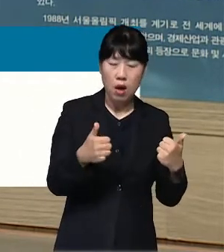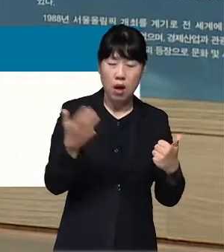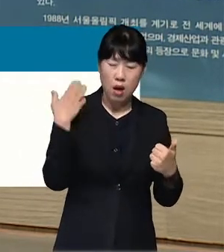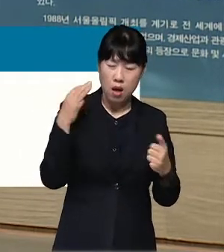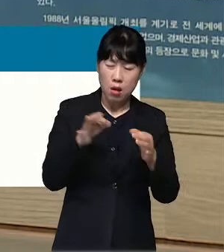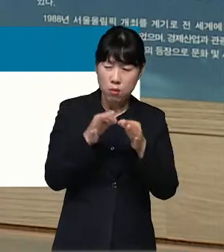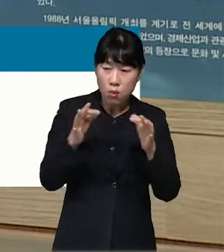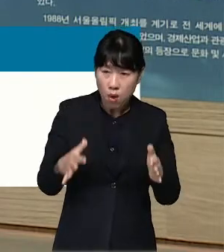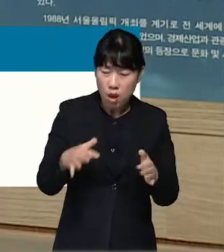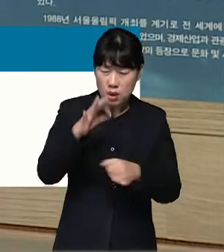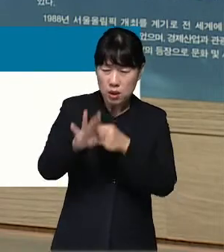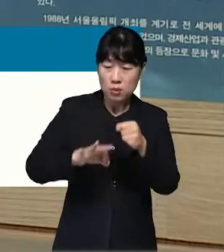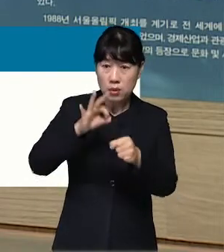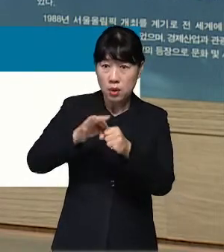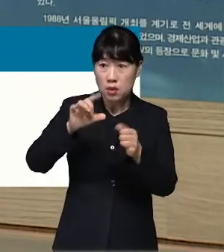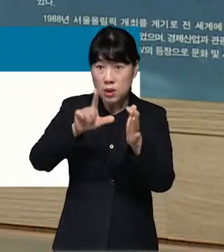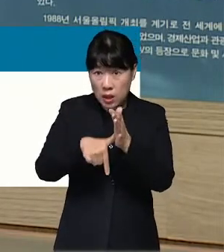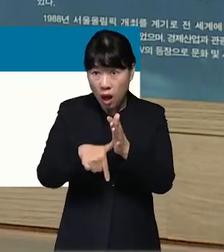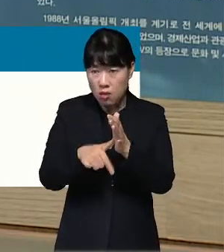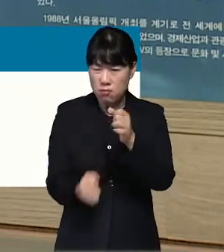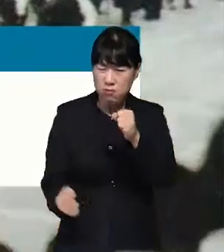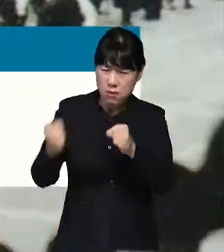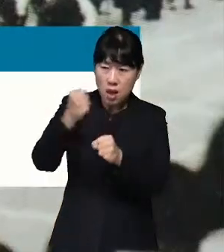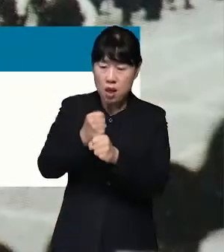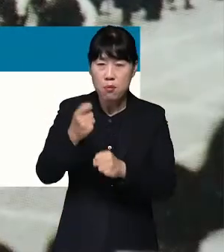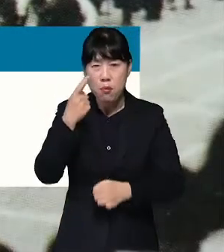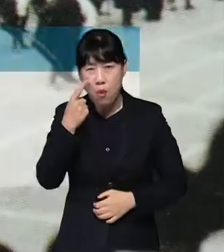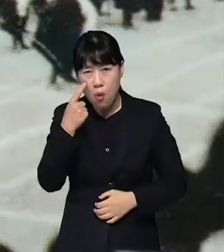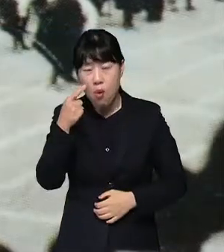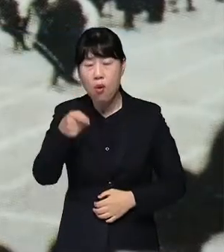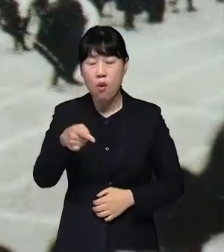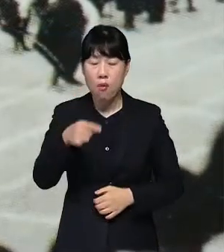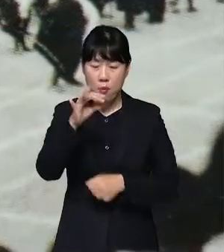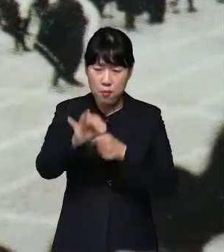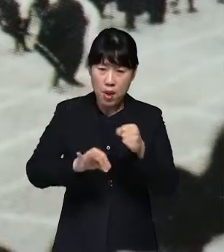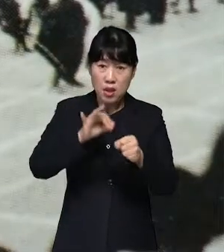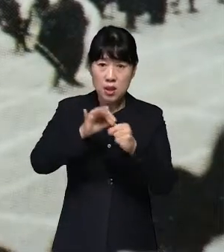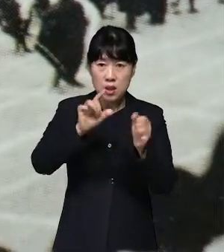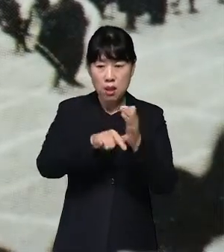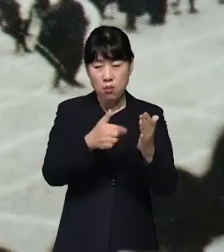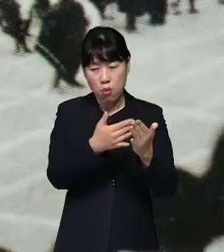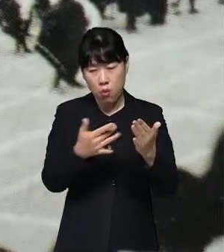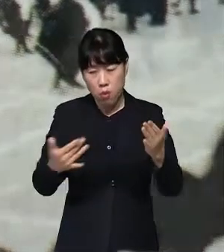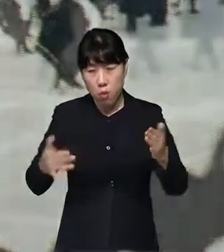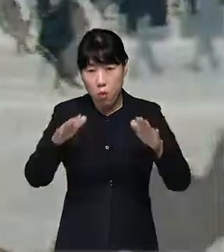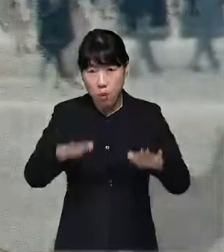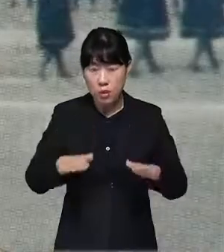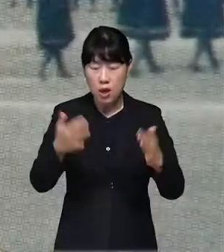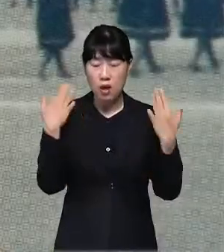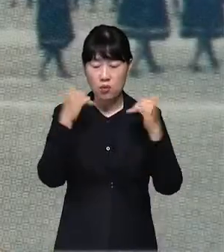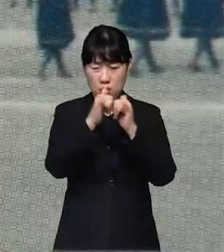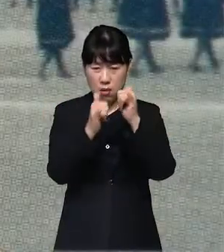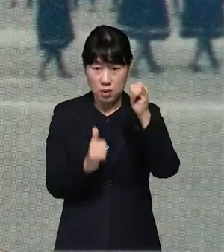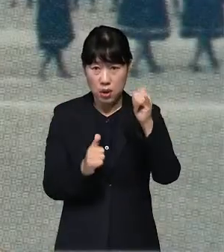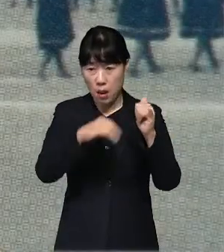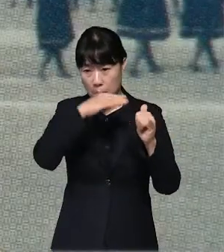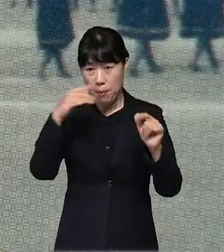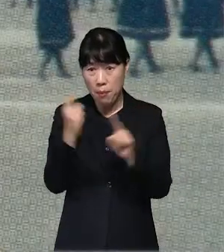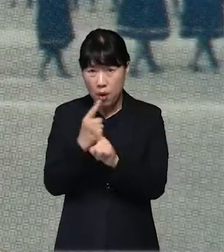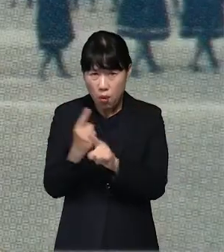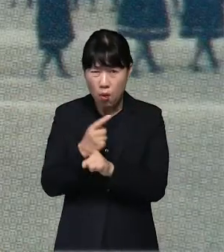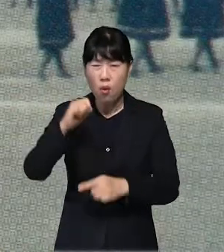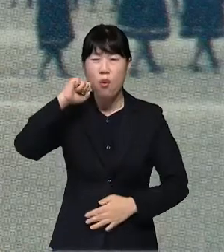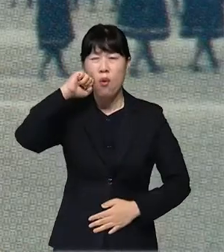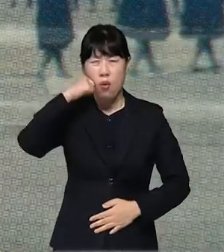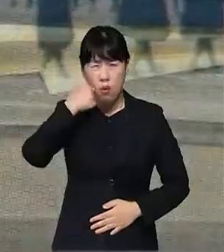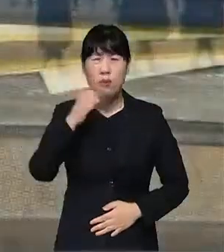그 동안의 10년이라는 그런 시간을 찾아보자 백령 가량 지난 시점에서 학교 역사를 바로잡는 건 어려움이